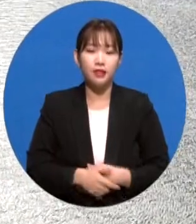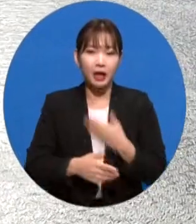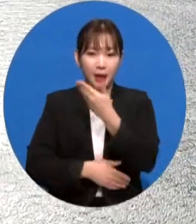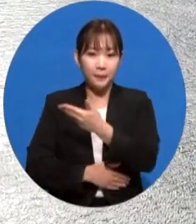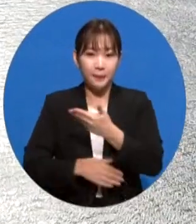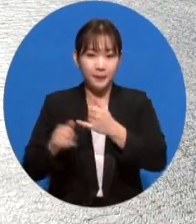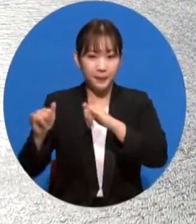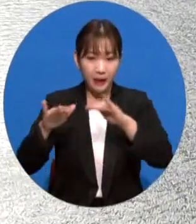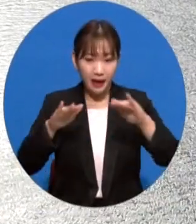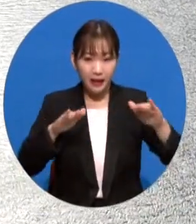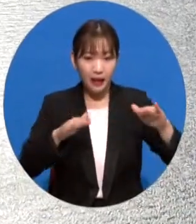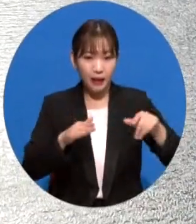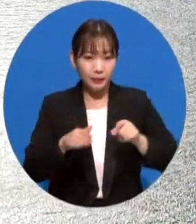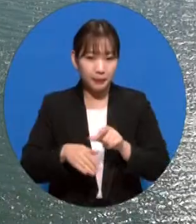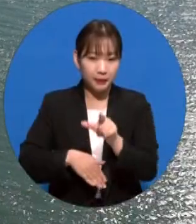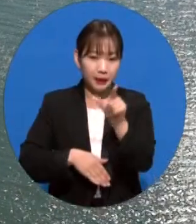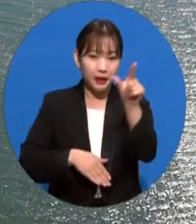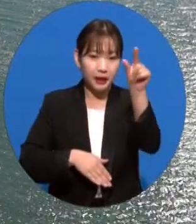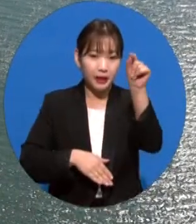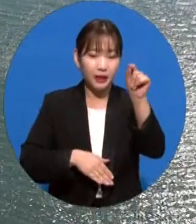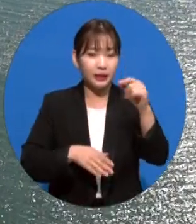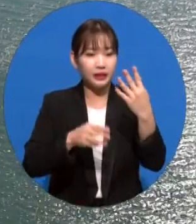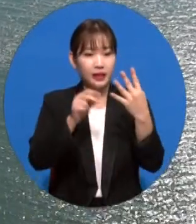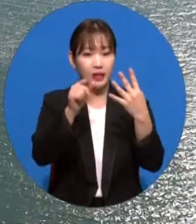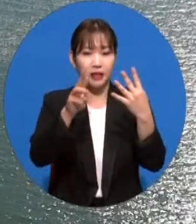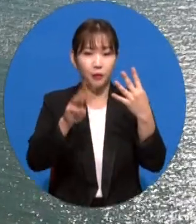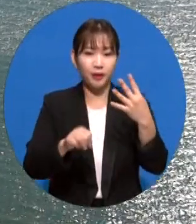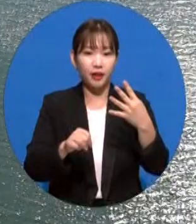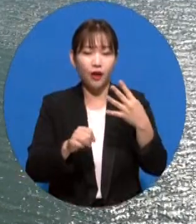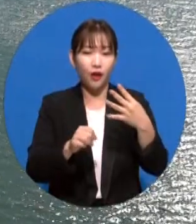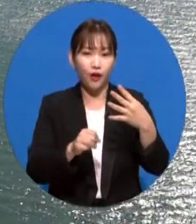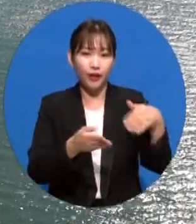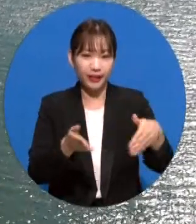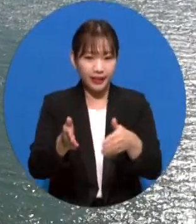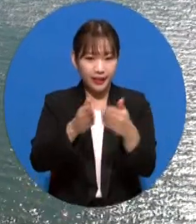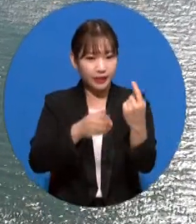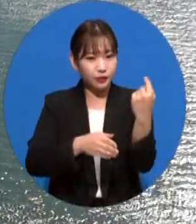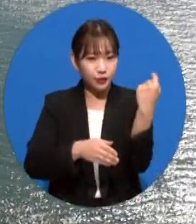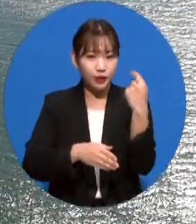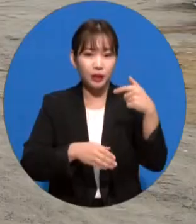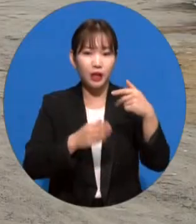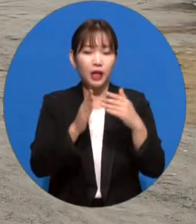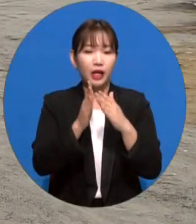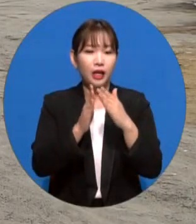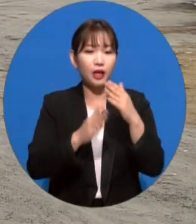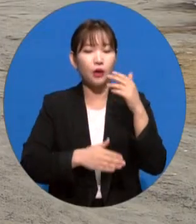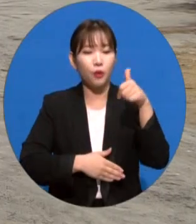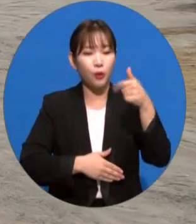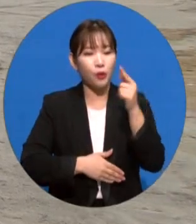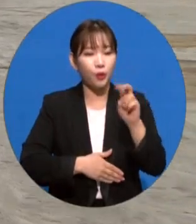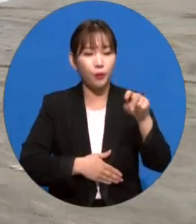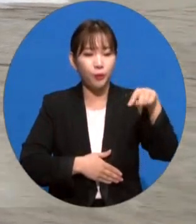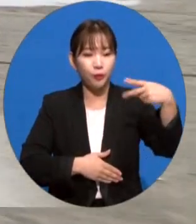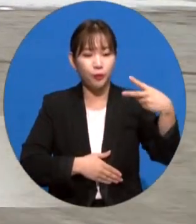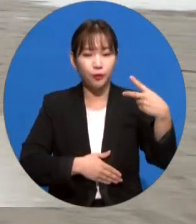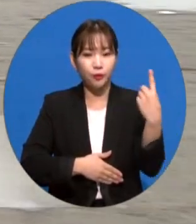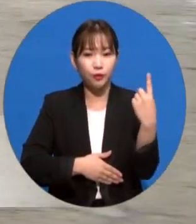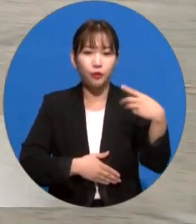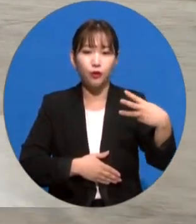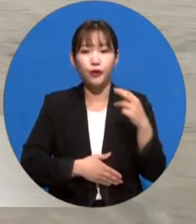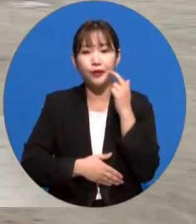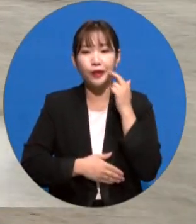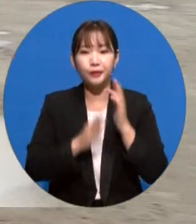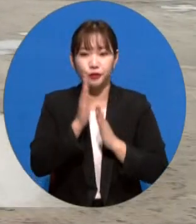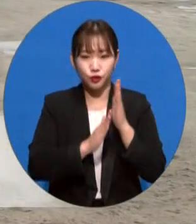바다로 툭 불거져 나온 길이 4km의 백사장과 그 뒤로 자리 잡은 곰솔숲. 조금 나루에 대규모